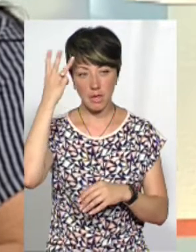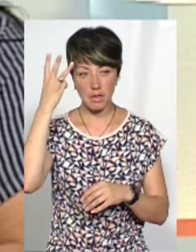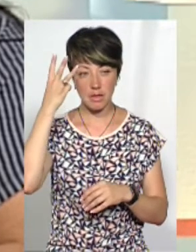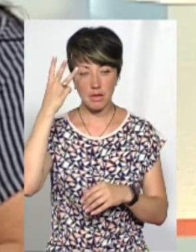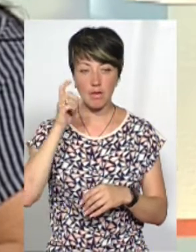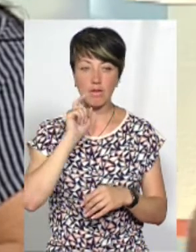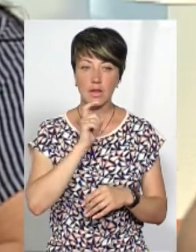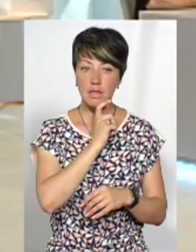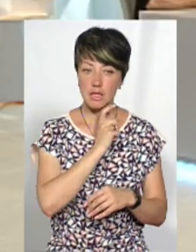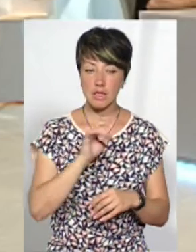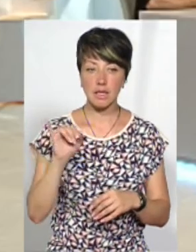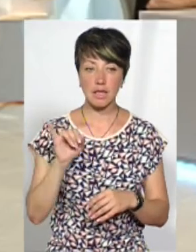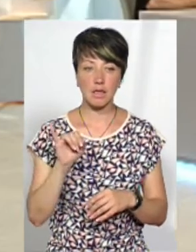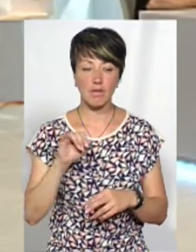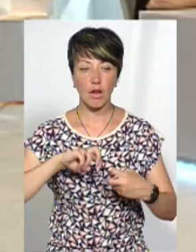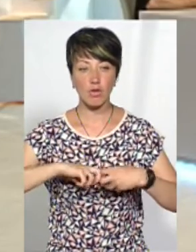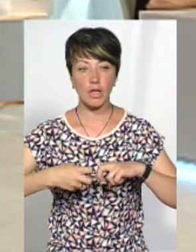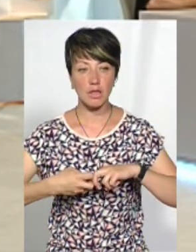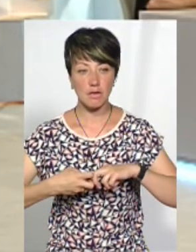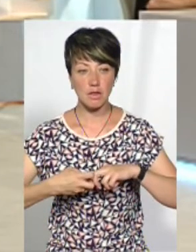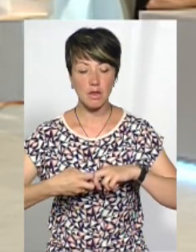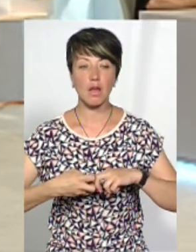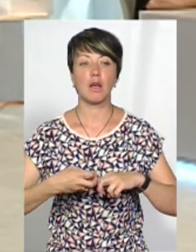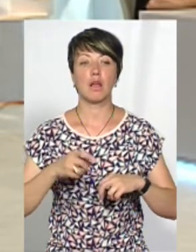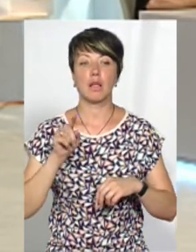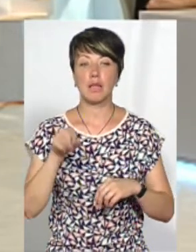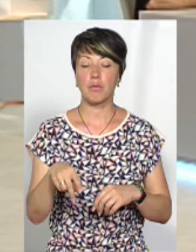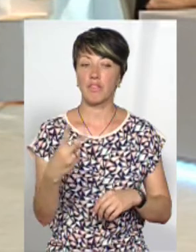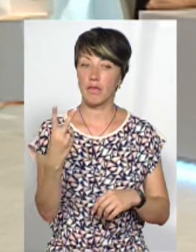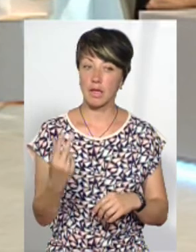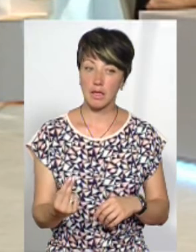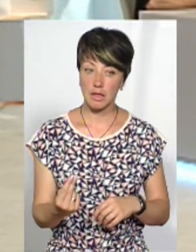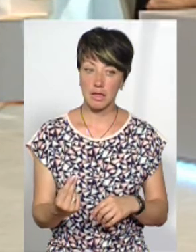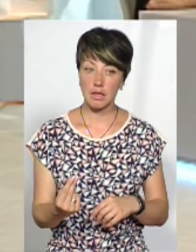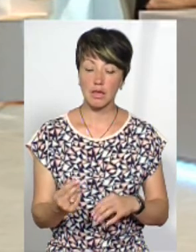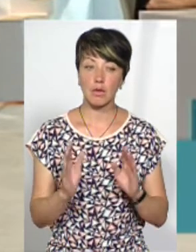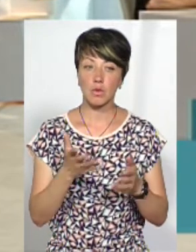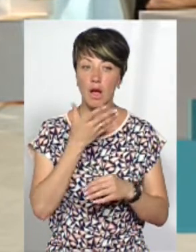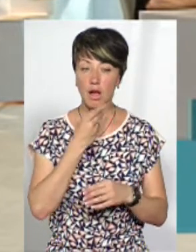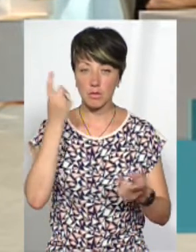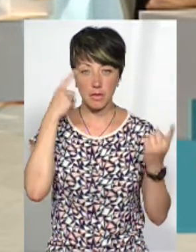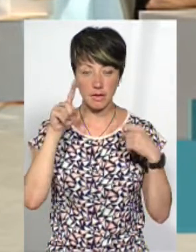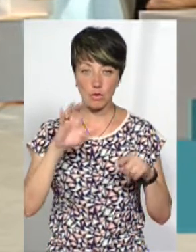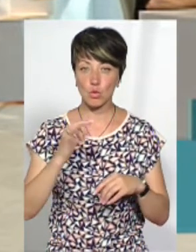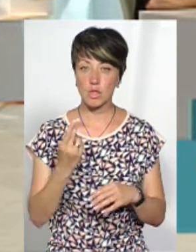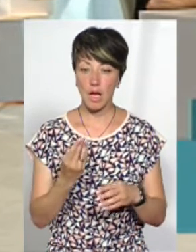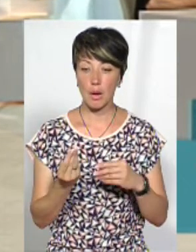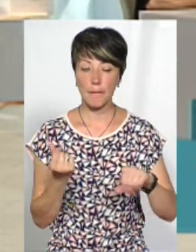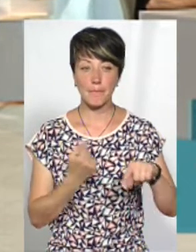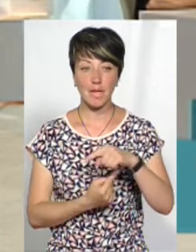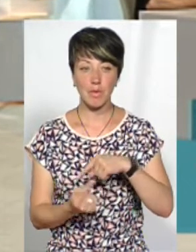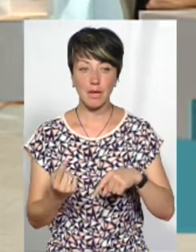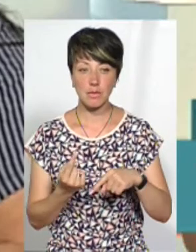в Вінниці та в Івано-Франківську, на яких уже 2 дні люди з гарними, цікавими ідеями соціальних